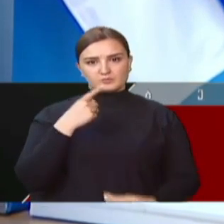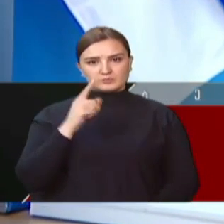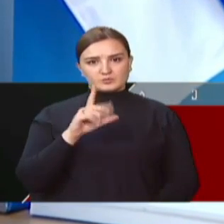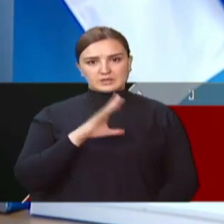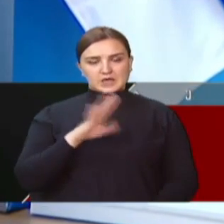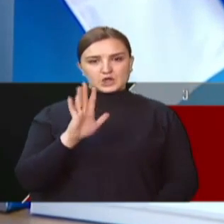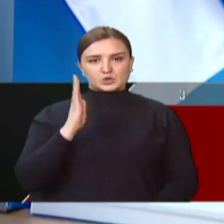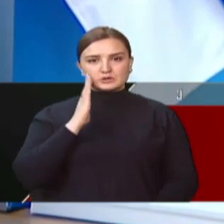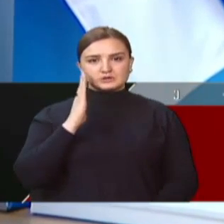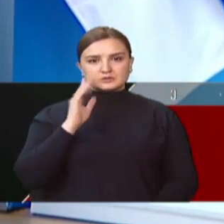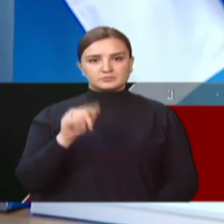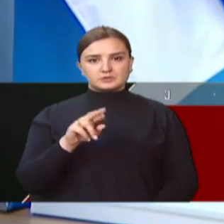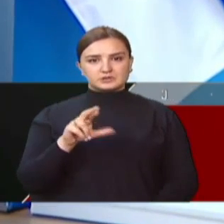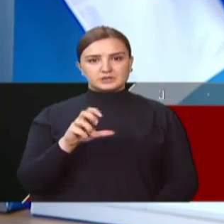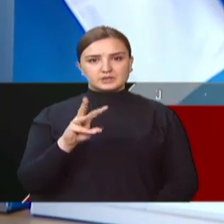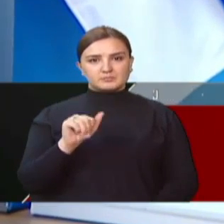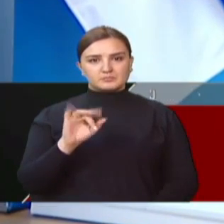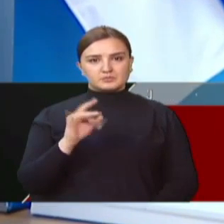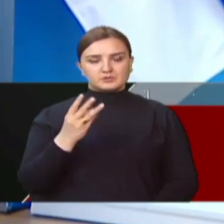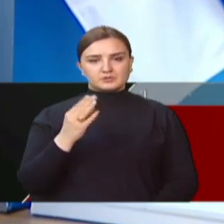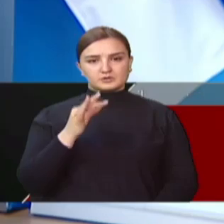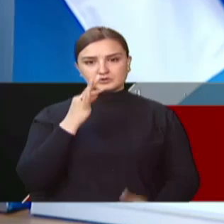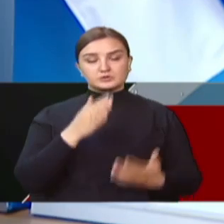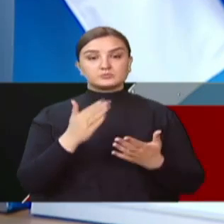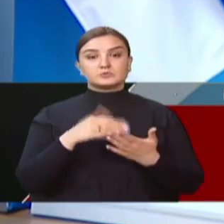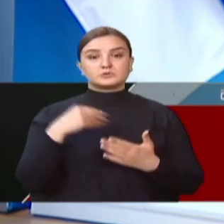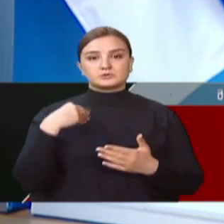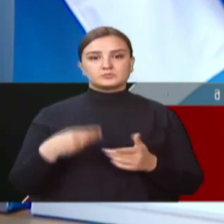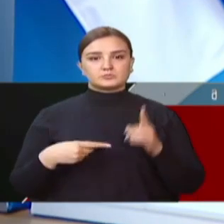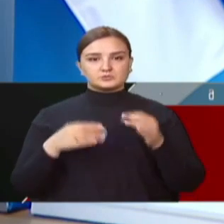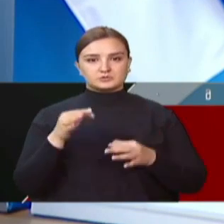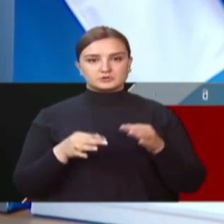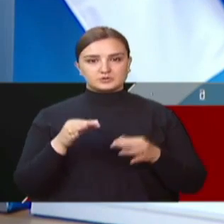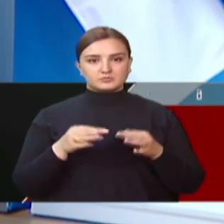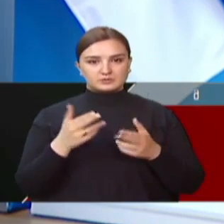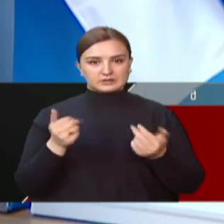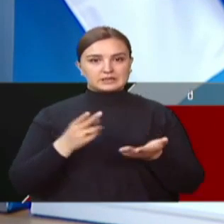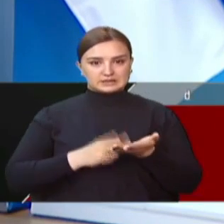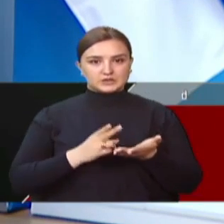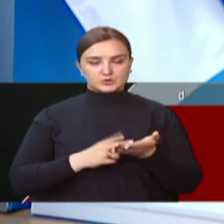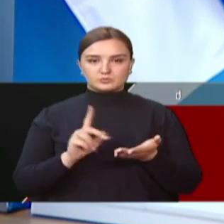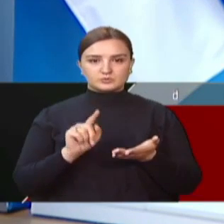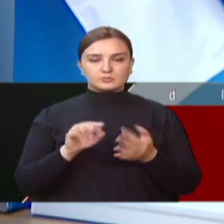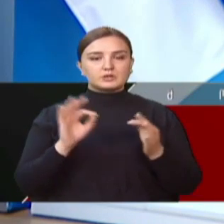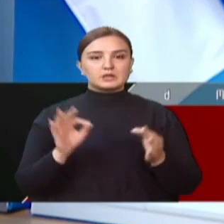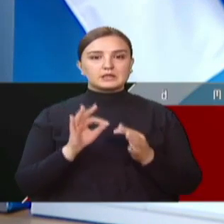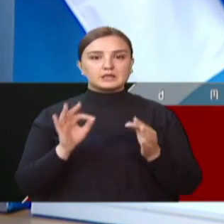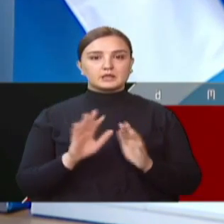სამართლიანი ეს დემარში, რაც შემდგომში სტრასბურგის სასამართლომ დაადასტურა, რომ